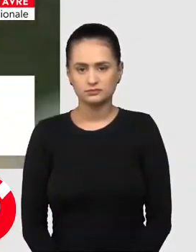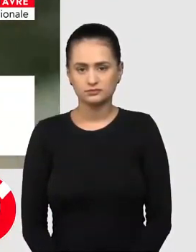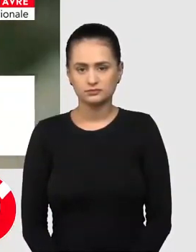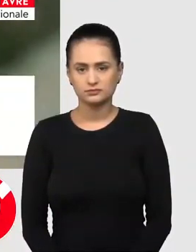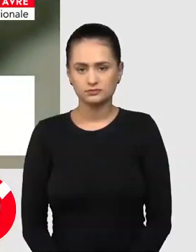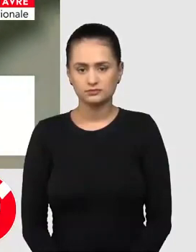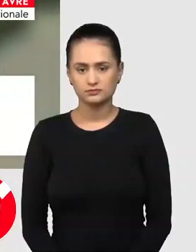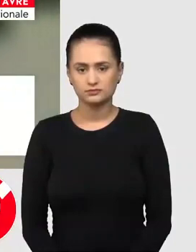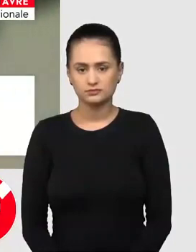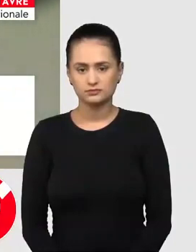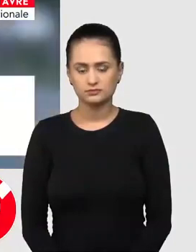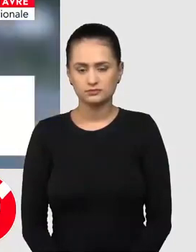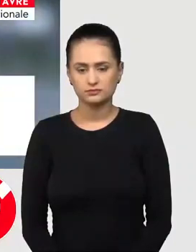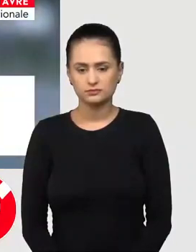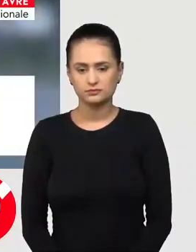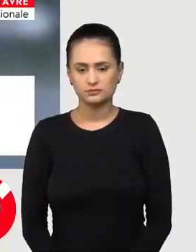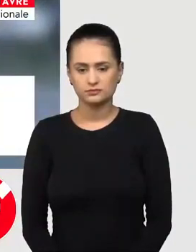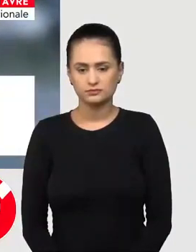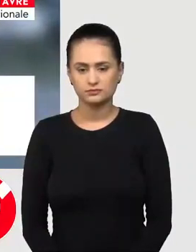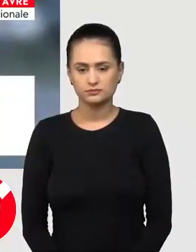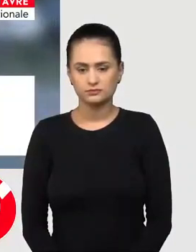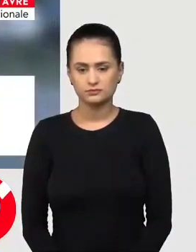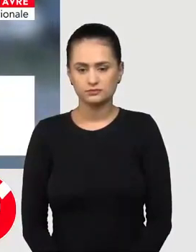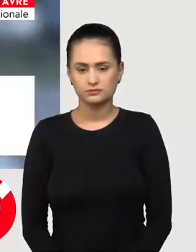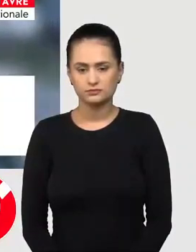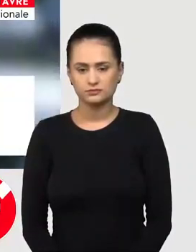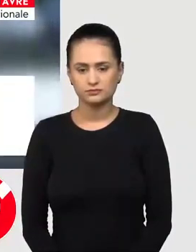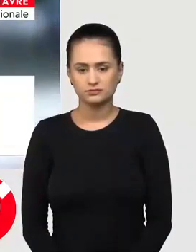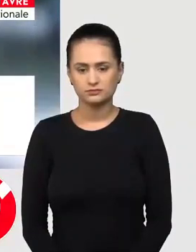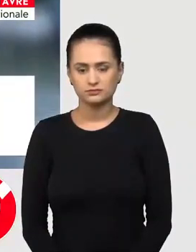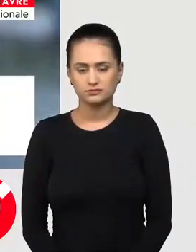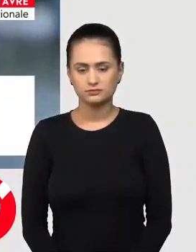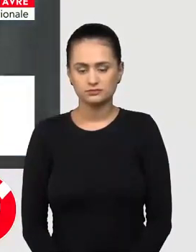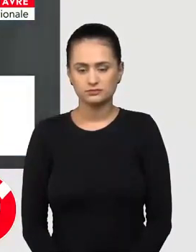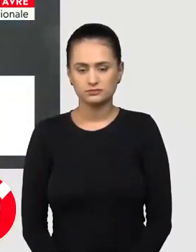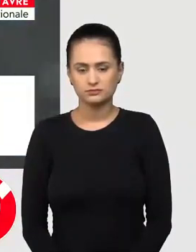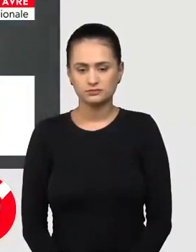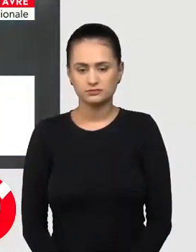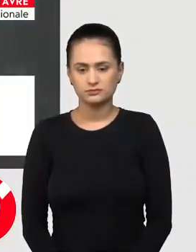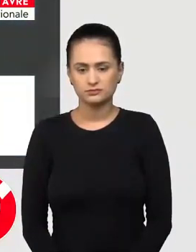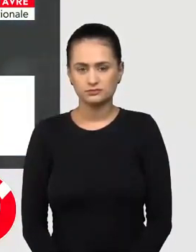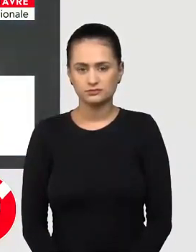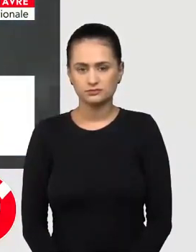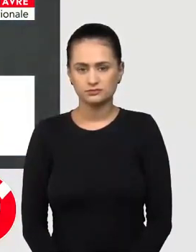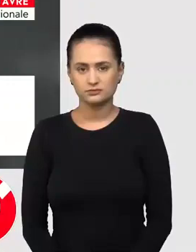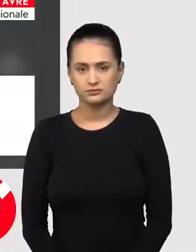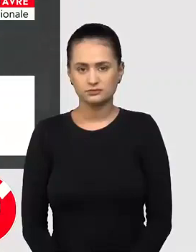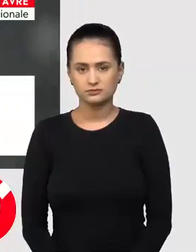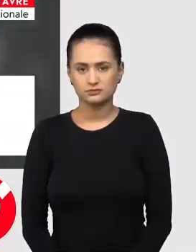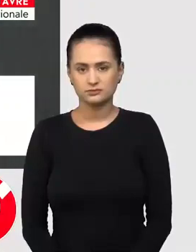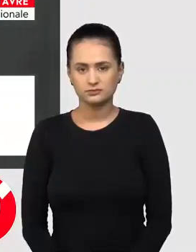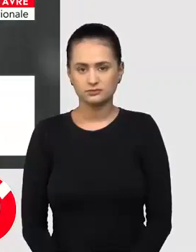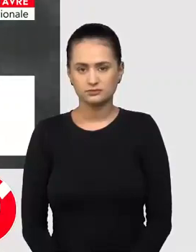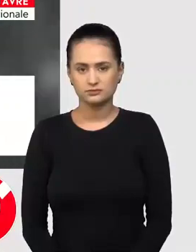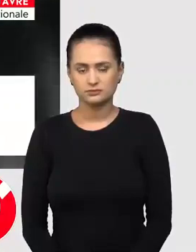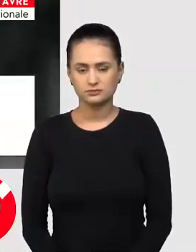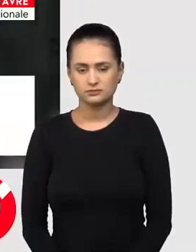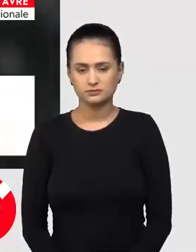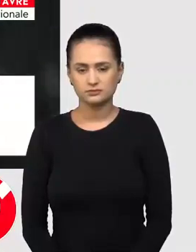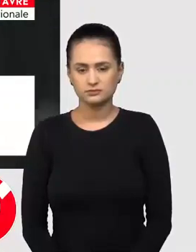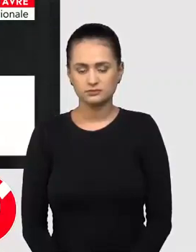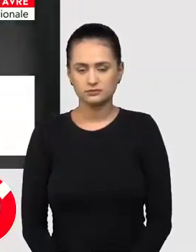președinte, o consolidare cumva a puterii de la China și transformarea cumva sau